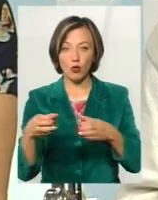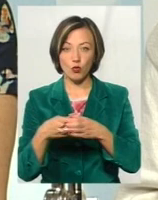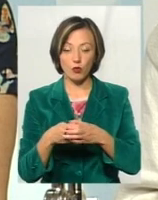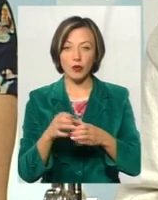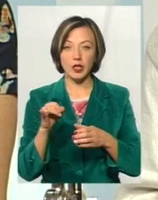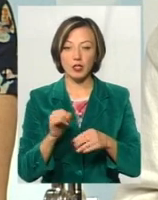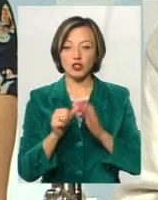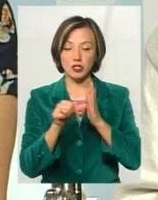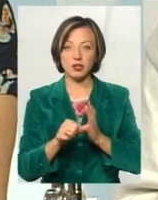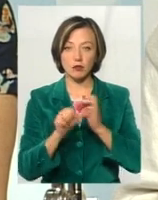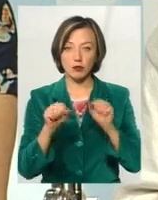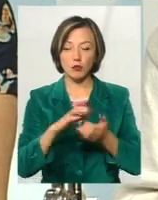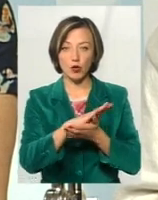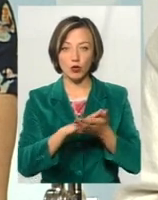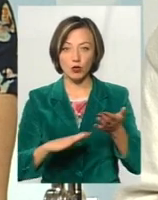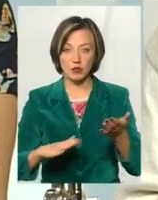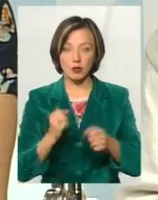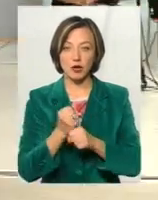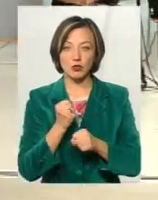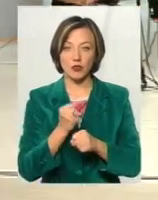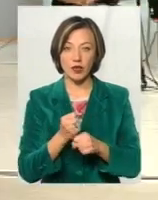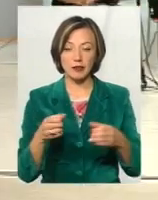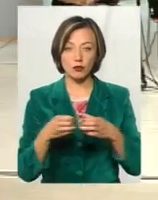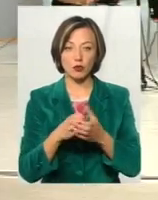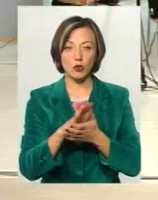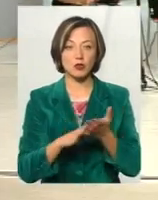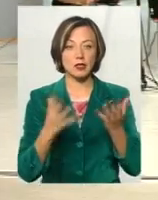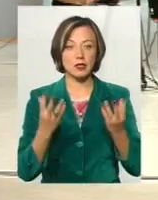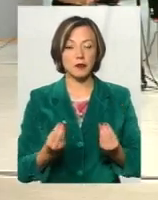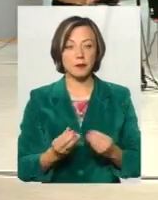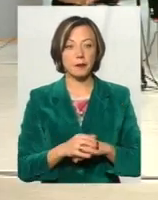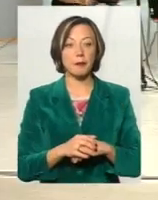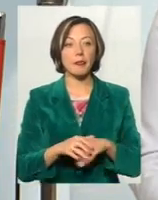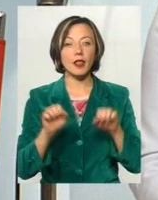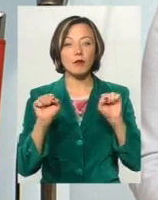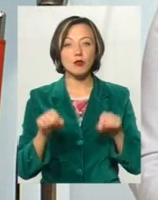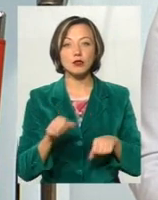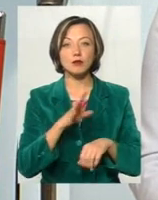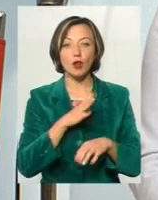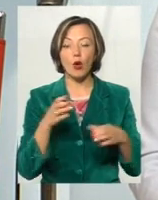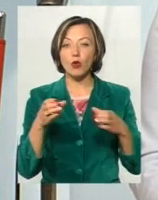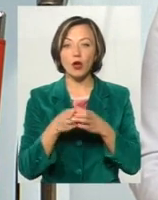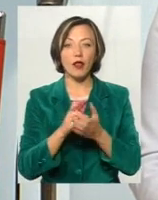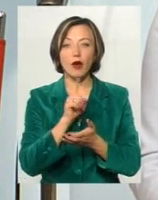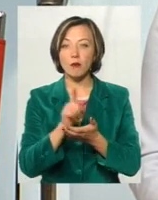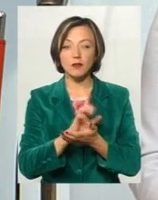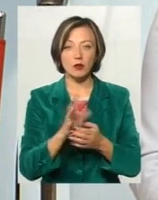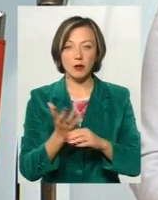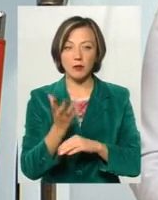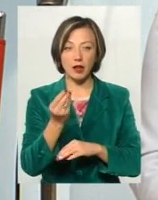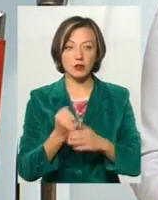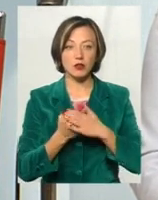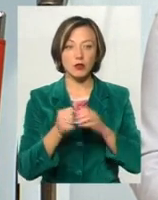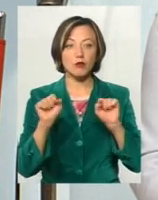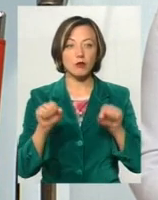межах 6 годин може продовжувати далі працювати у групі продовженого дня. Може бути і гурток не обов'язково на платній основі чи